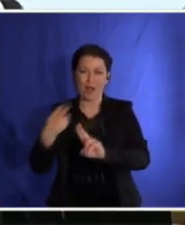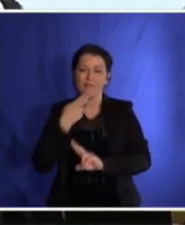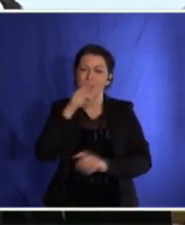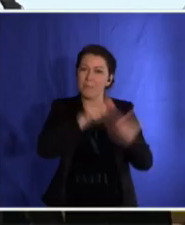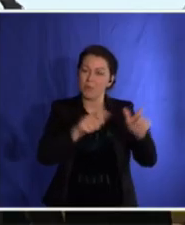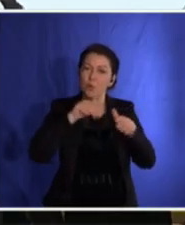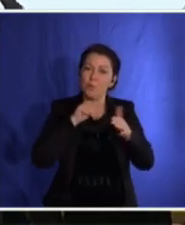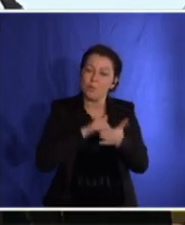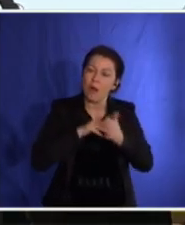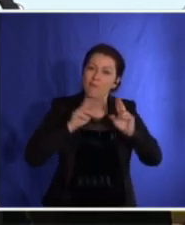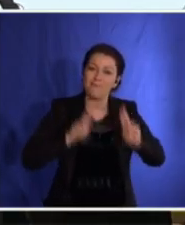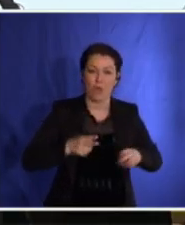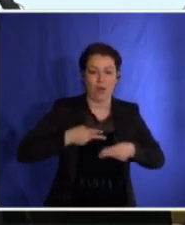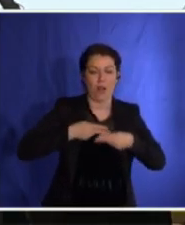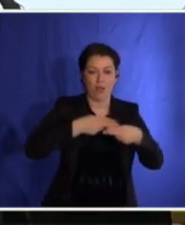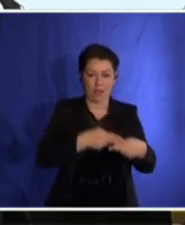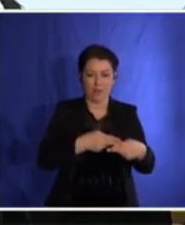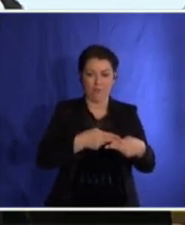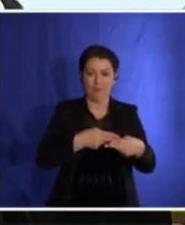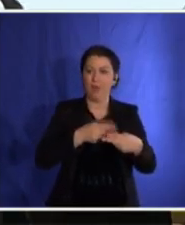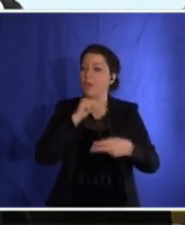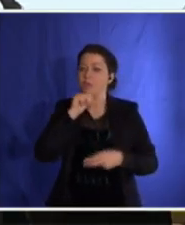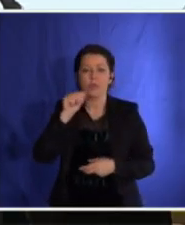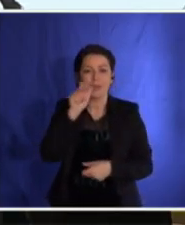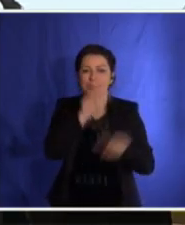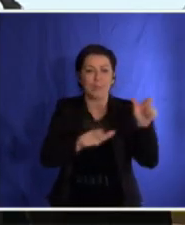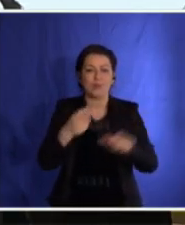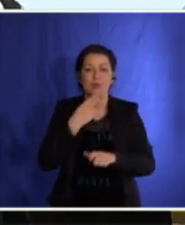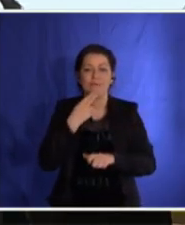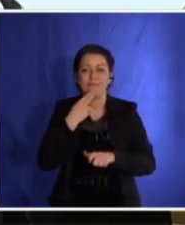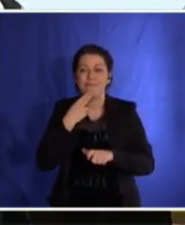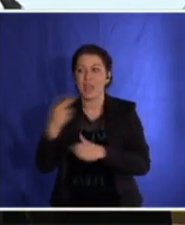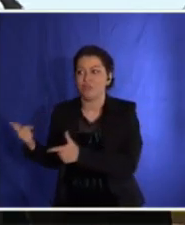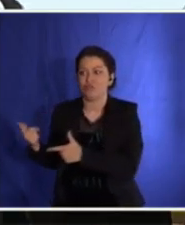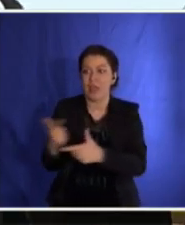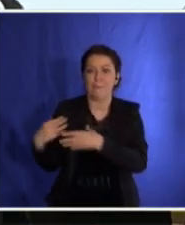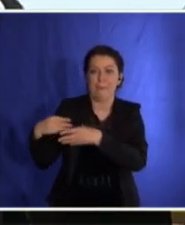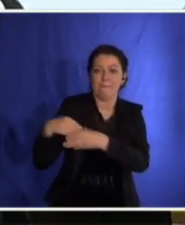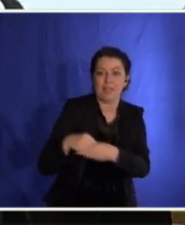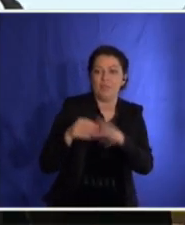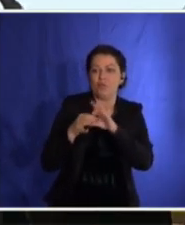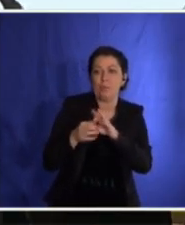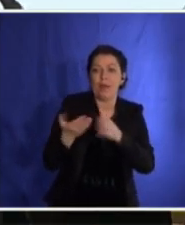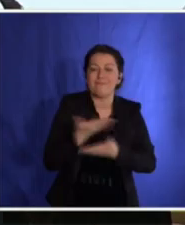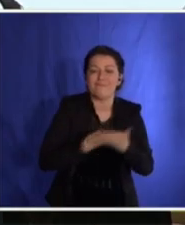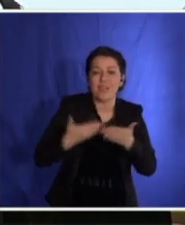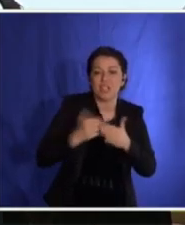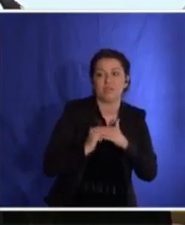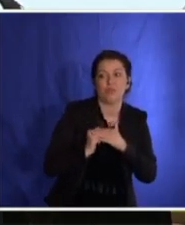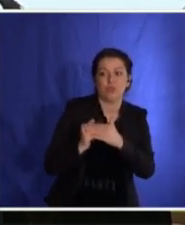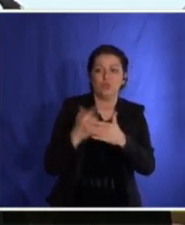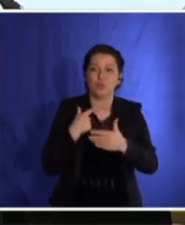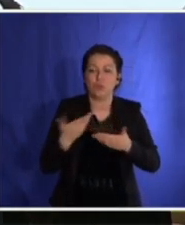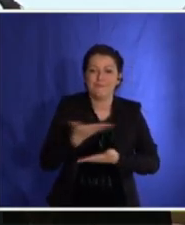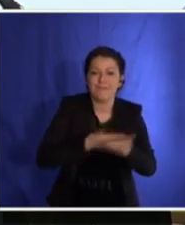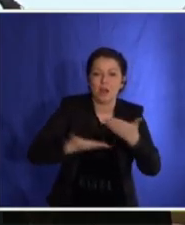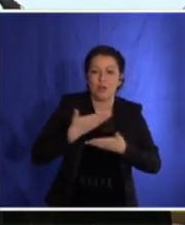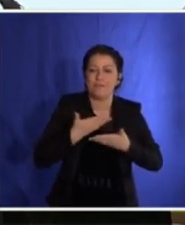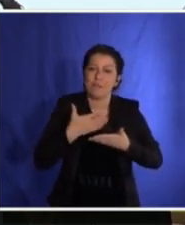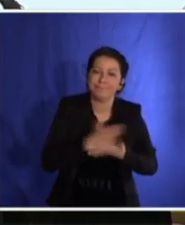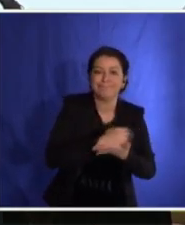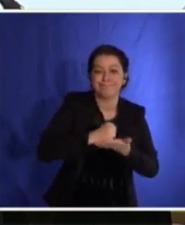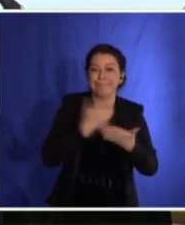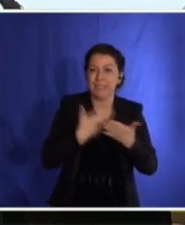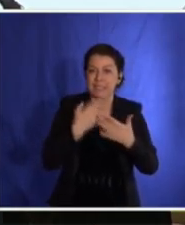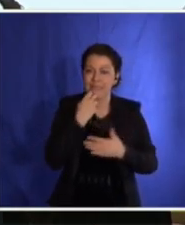brauchen und nicht die, die durch Schlepper mit wirtschaftlicher Unterstützung oder auf wirtschaftlicher Basis nach Europa kommen.